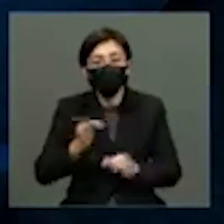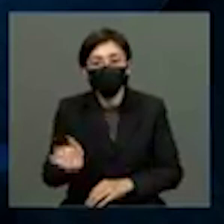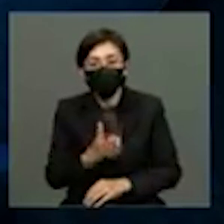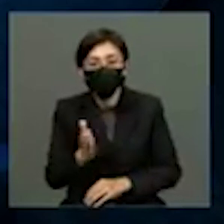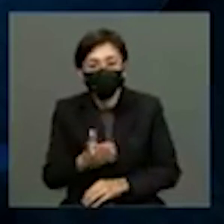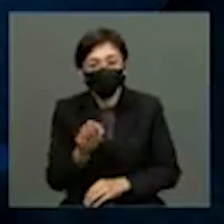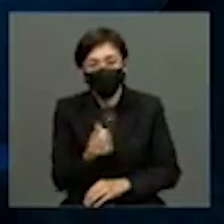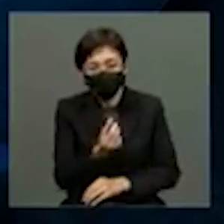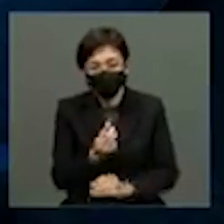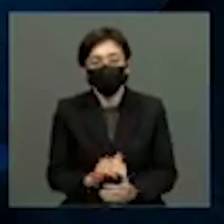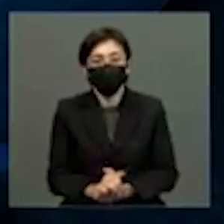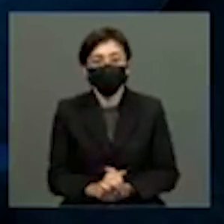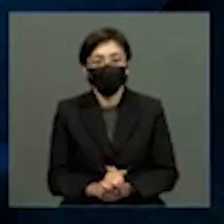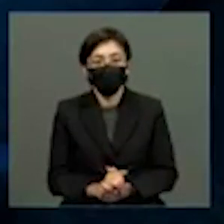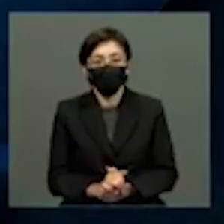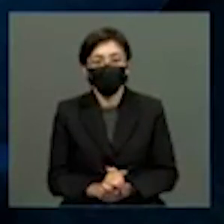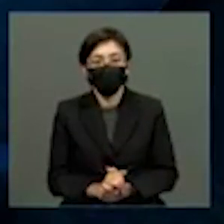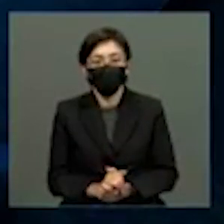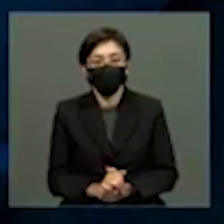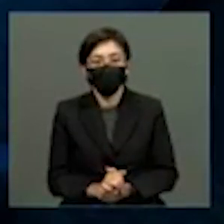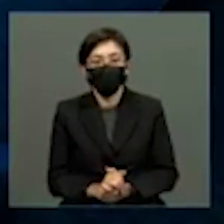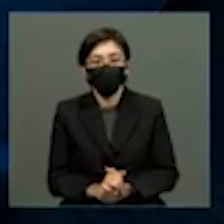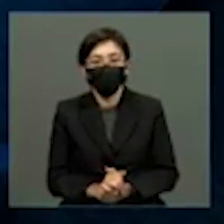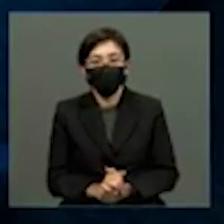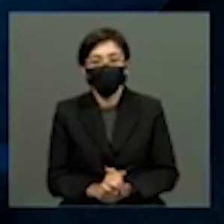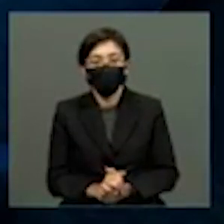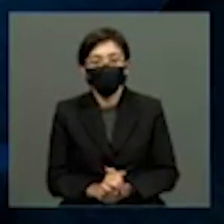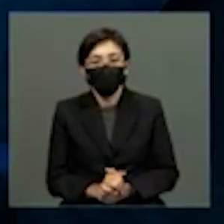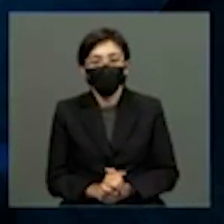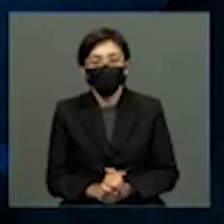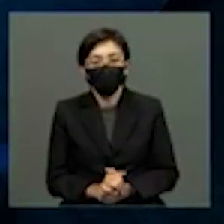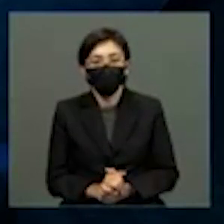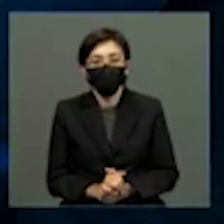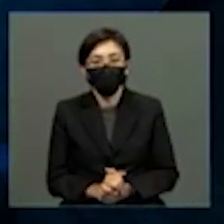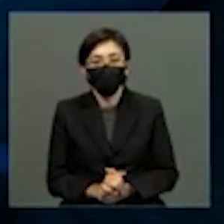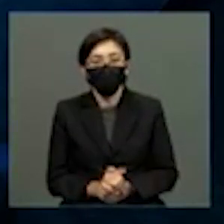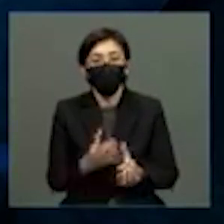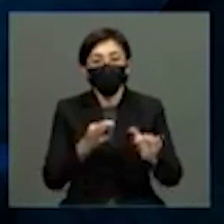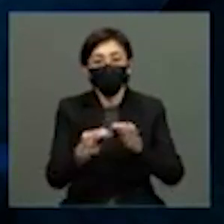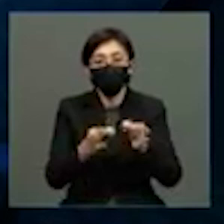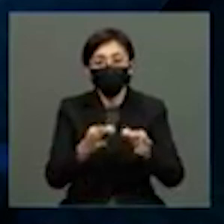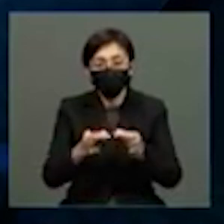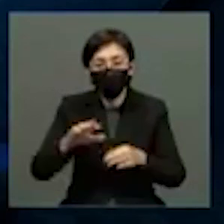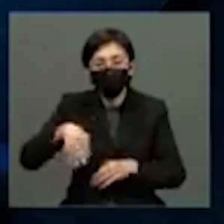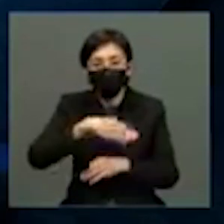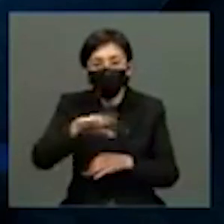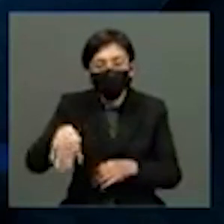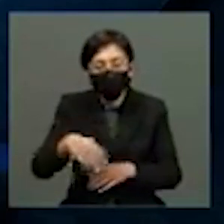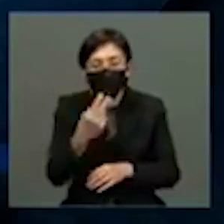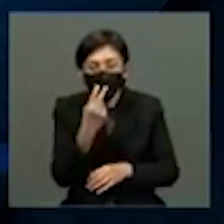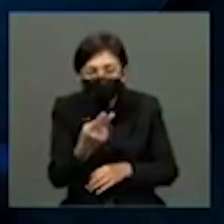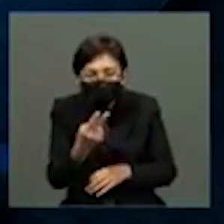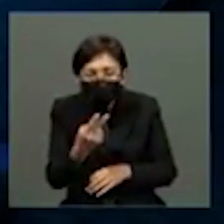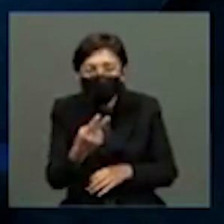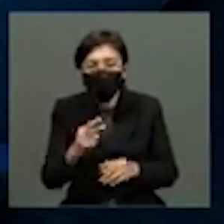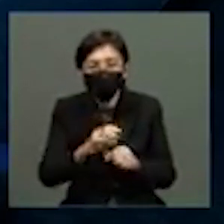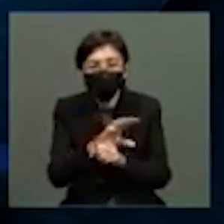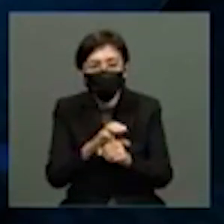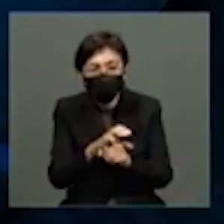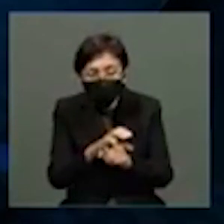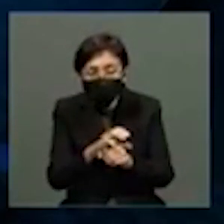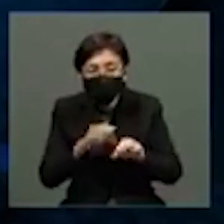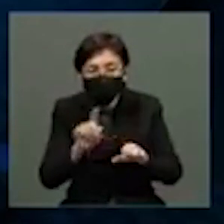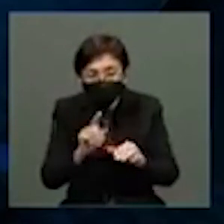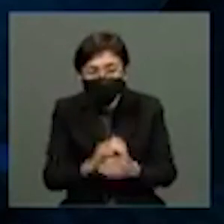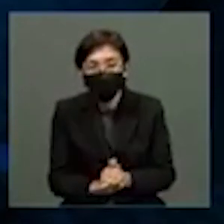ในจังหวัดที่เป็นการกระจายตัวนะครับจะได้เห็นสถานการณ์เราจะพบว่าสีแด